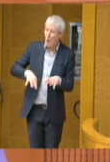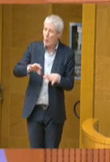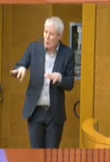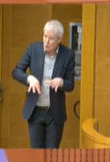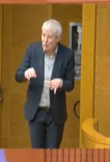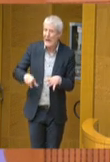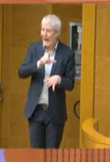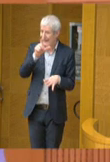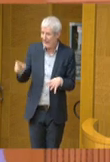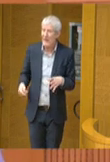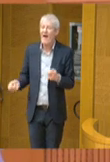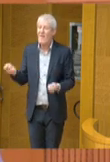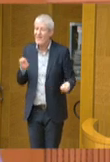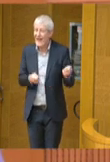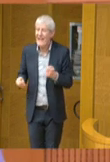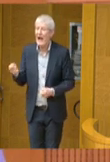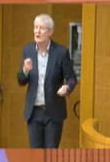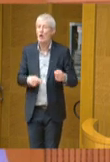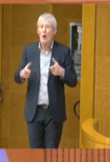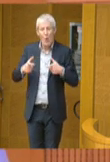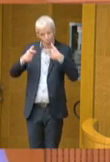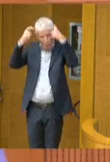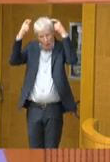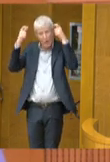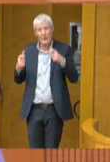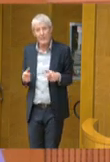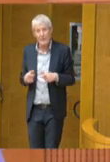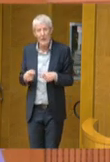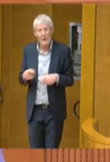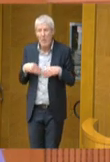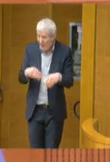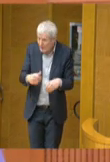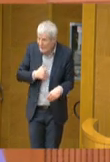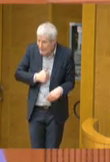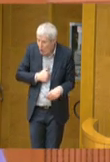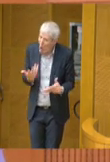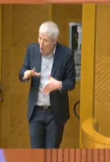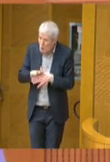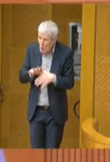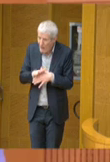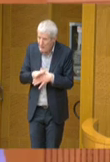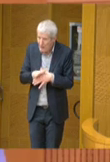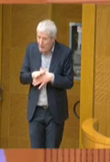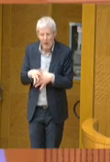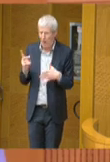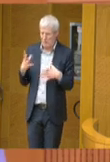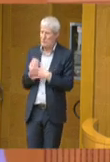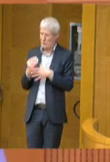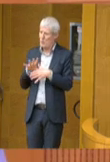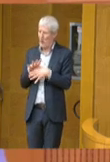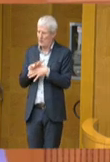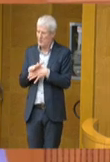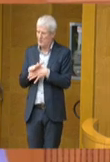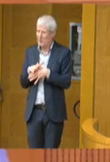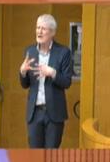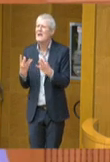cucina italiana della Federazione Cuochi. Senti, hai partecipato da sola o eri in una squadra? Era una squadra. Chi